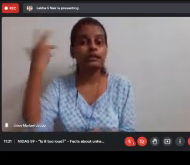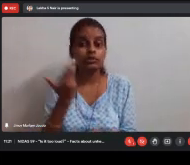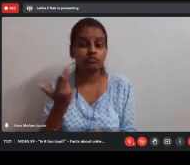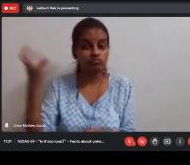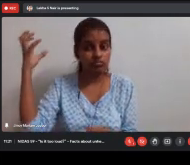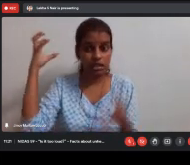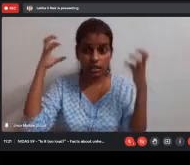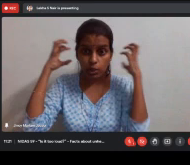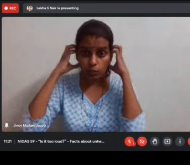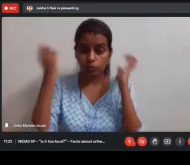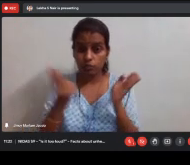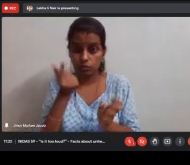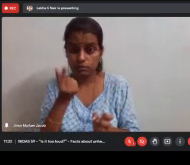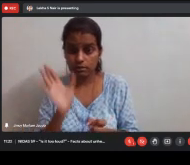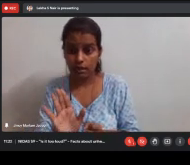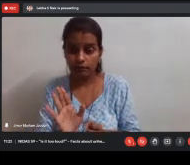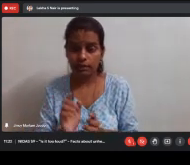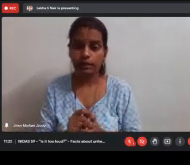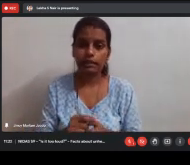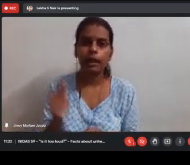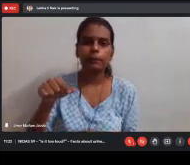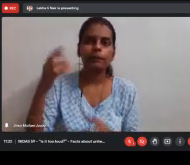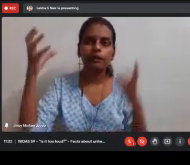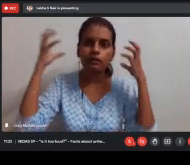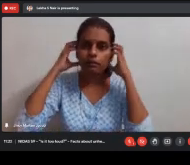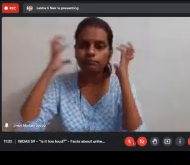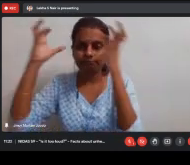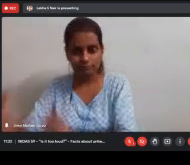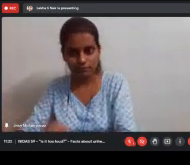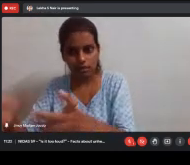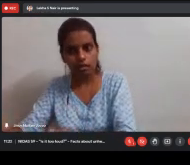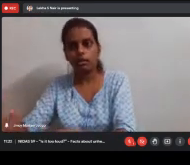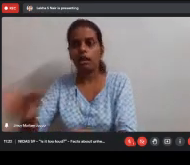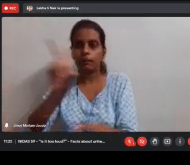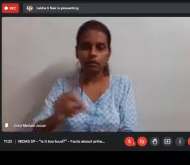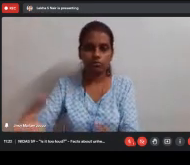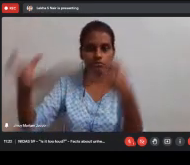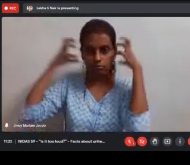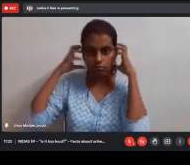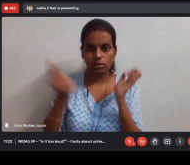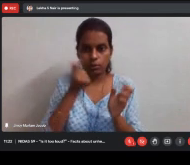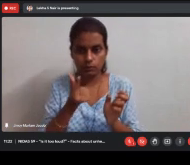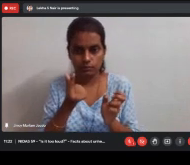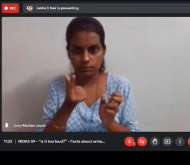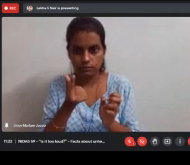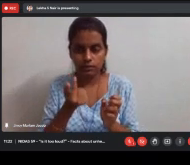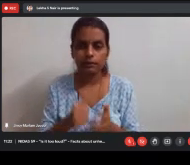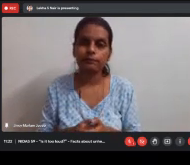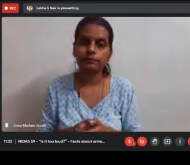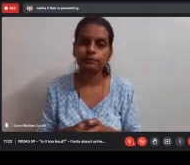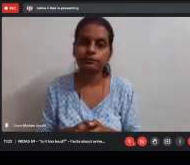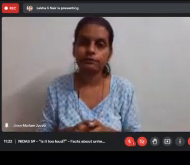ഉപയോഗം ഇതുമൂലം തന്നെ കൂടിയിട്ടുണ്ട്. സോ അതിൽ അതുകൊണ്ട് എന്തൊക്കെ എൻഡ് ഇഫക്റ്റ് ഉണ്ടാകും? ചെവിയിലെ അണുബാധ ഒന്നാണ്. കാരണം